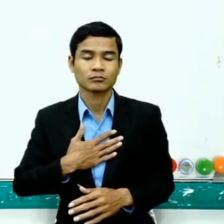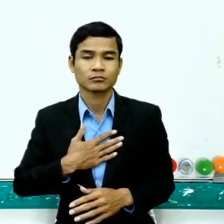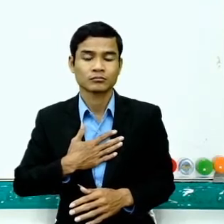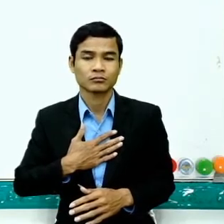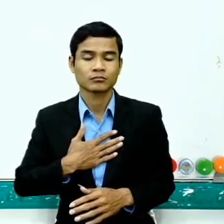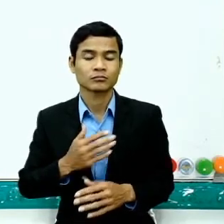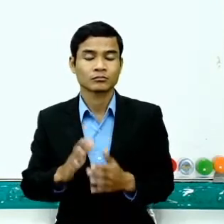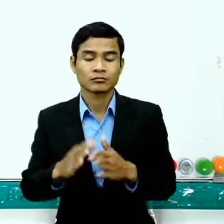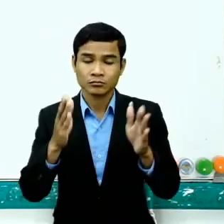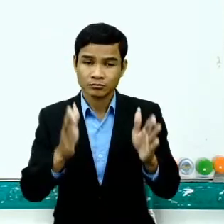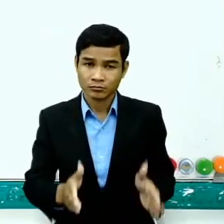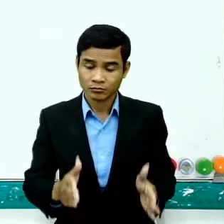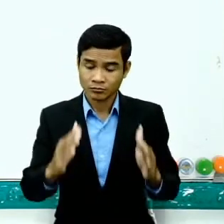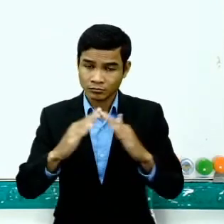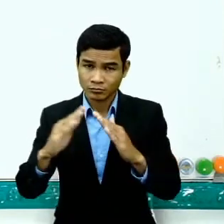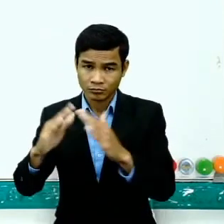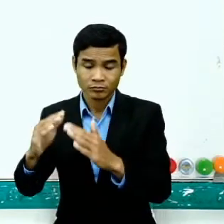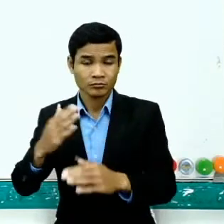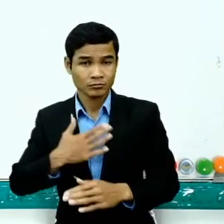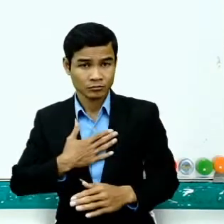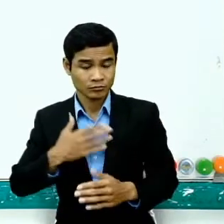chà giang nè phong nhóm một bài con